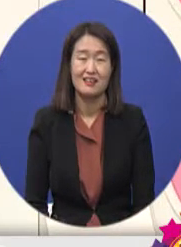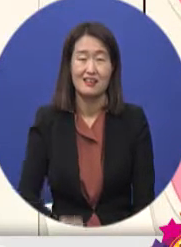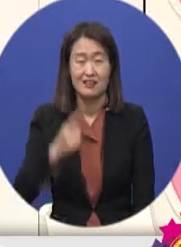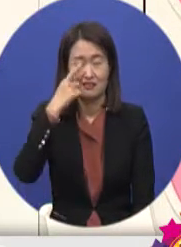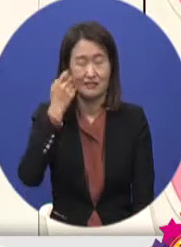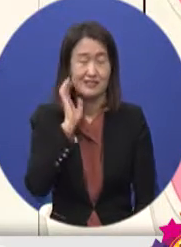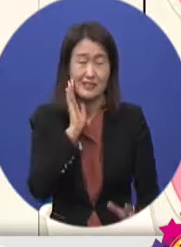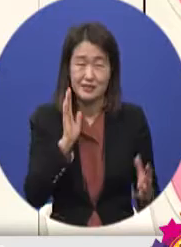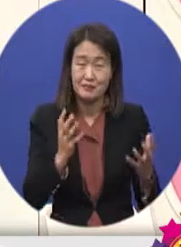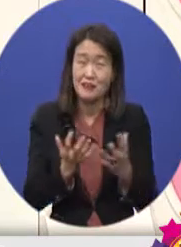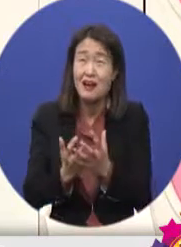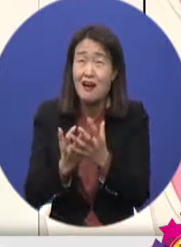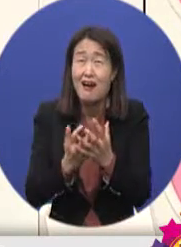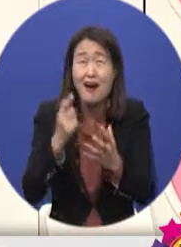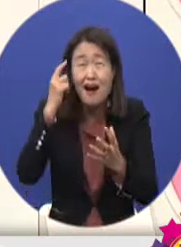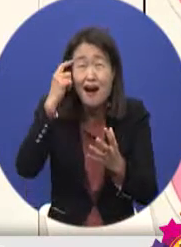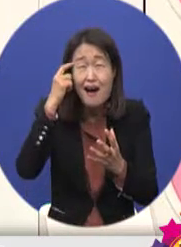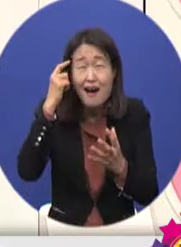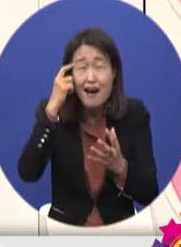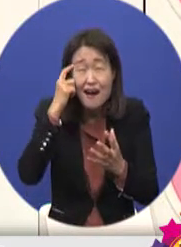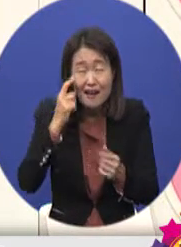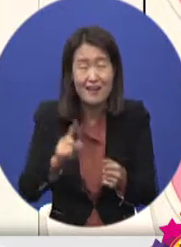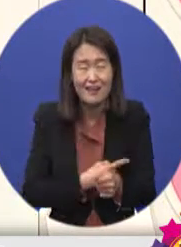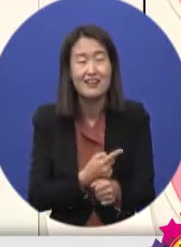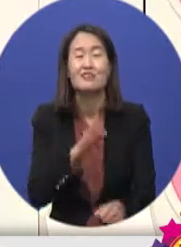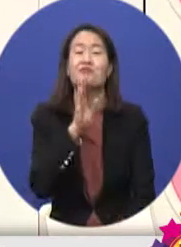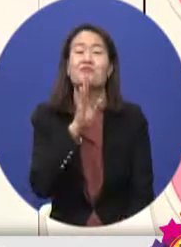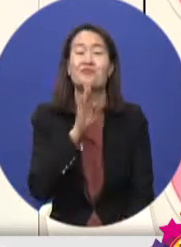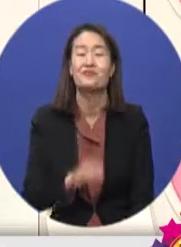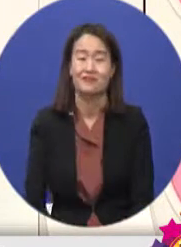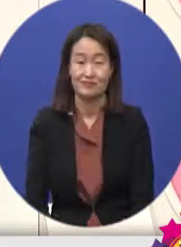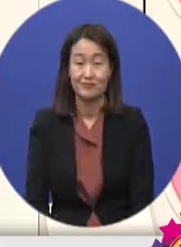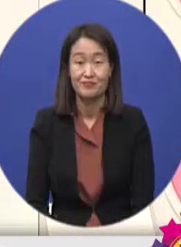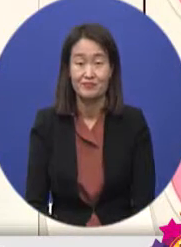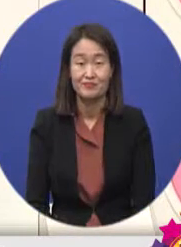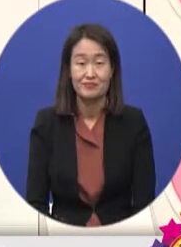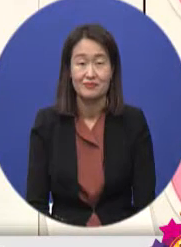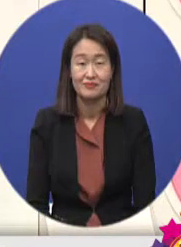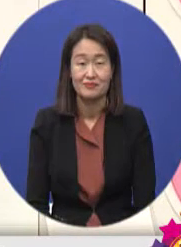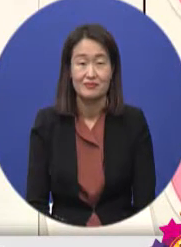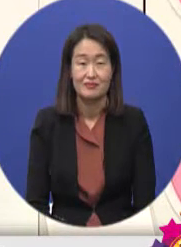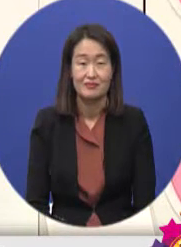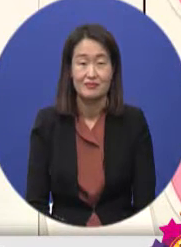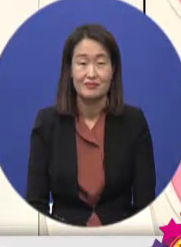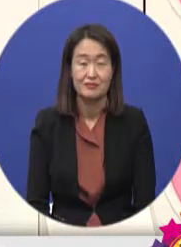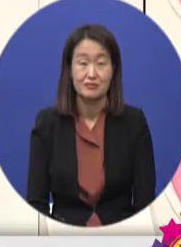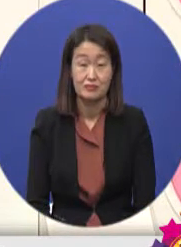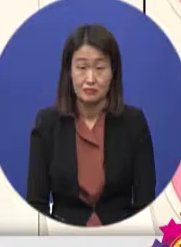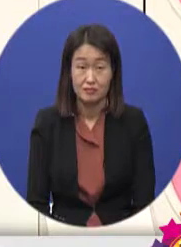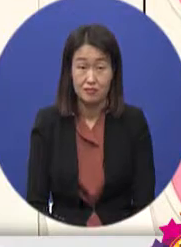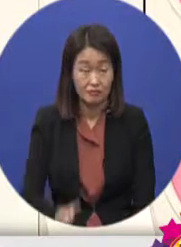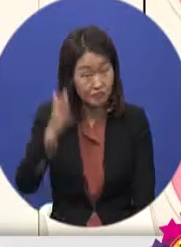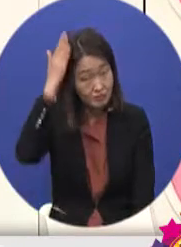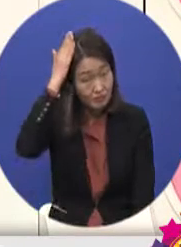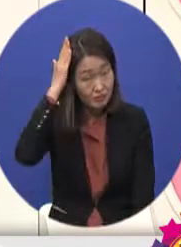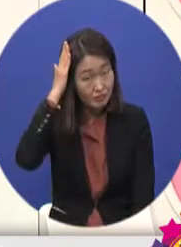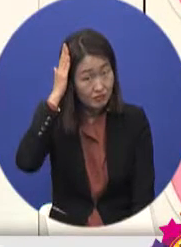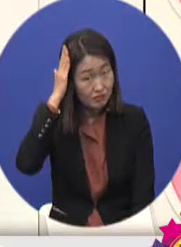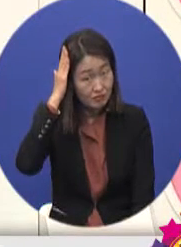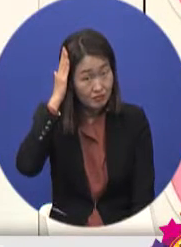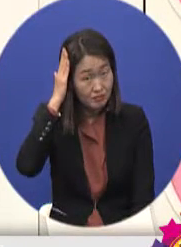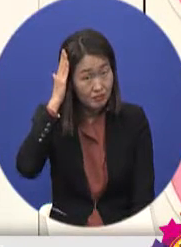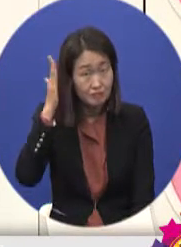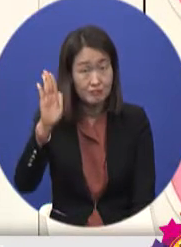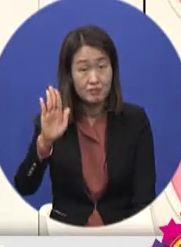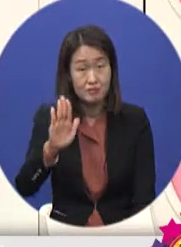굴김치 예? 생각도 나고. 예. 네, 그래요, 어머니. 예. 자, 미역 농사가 예. 아니라 뭐라